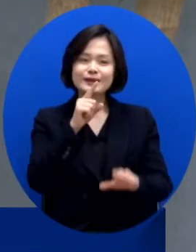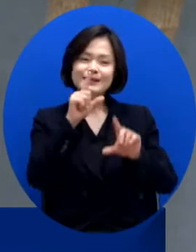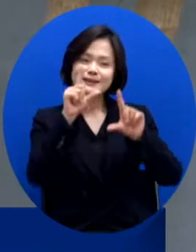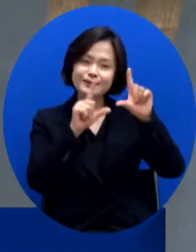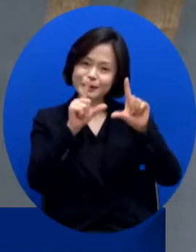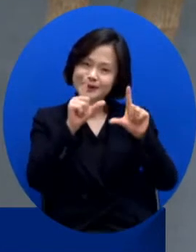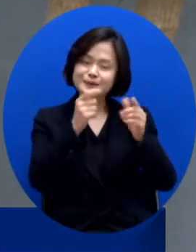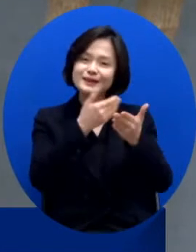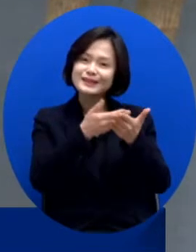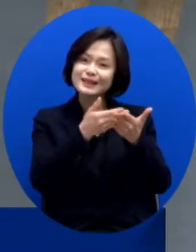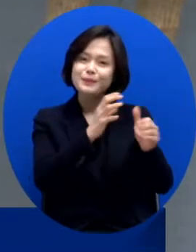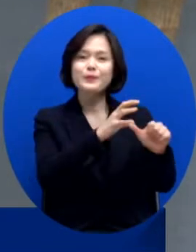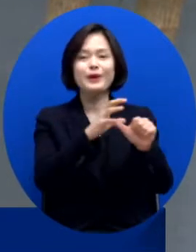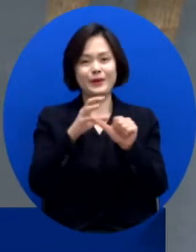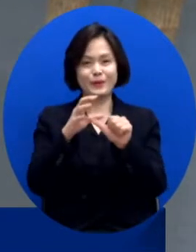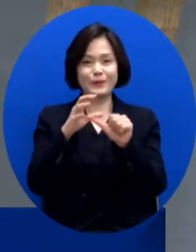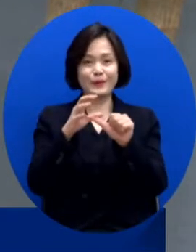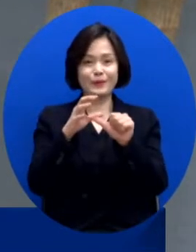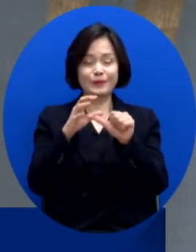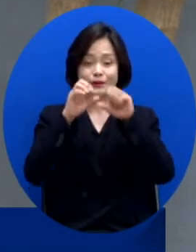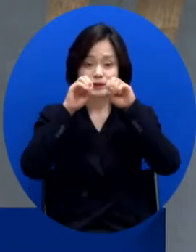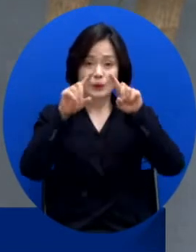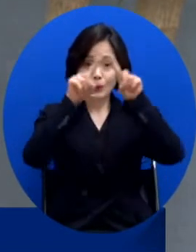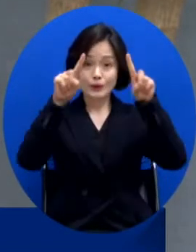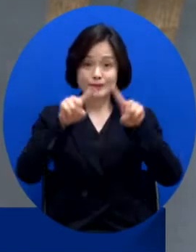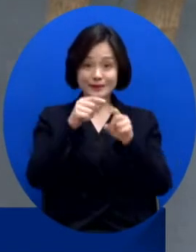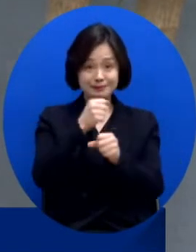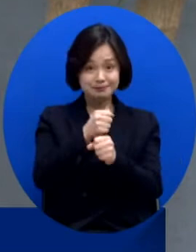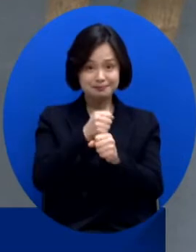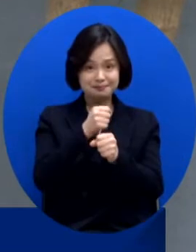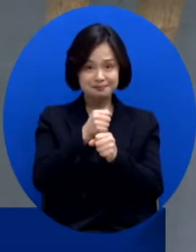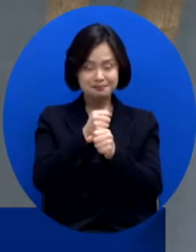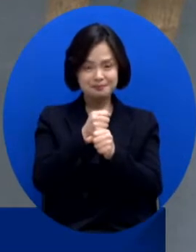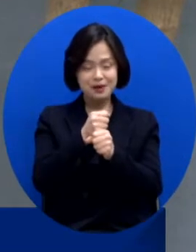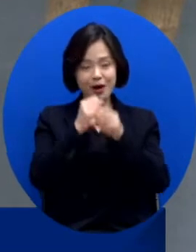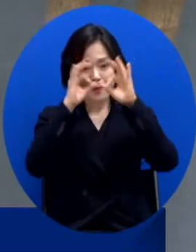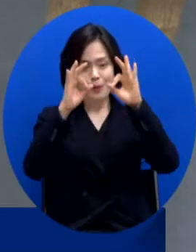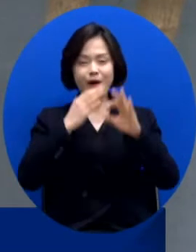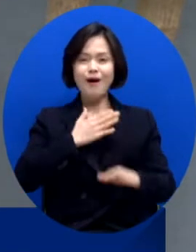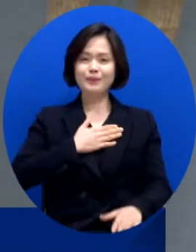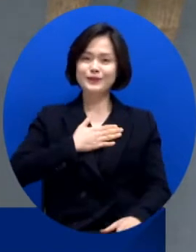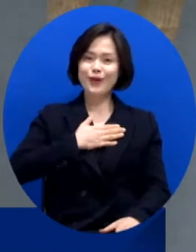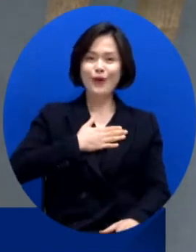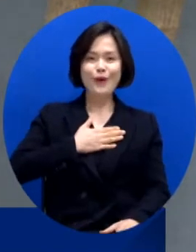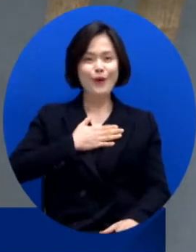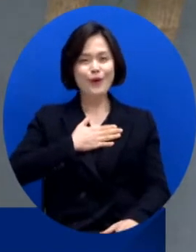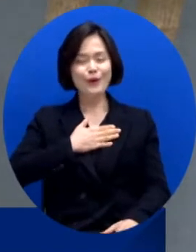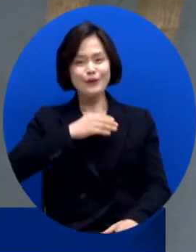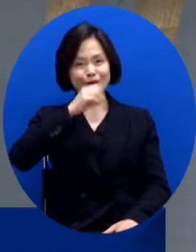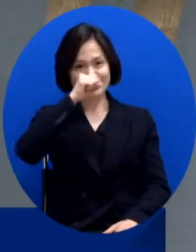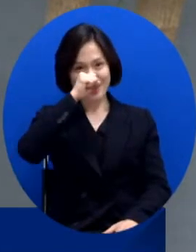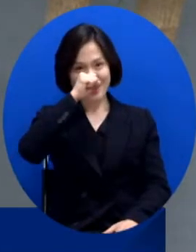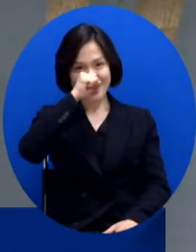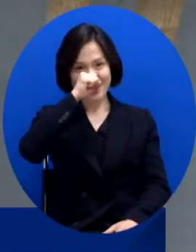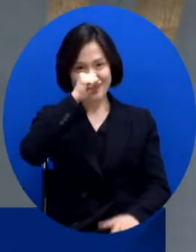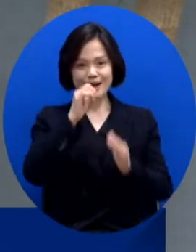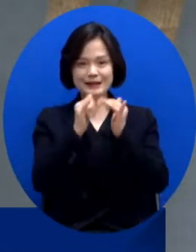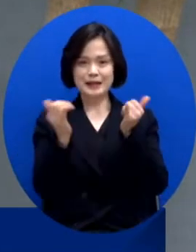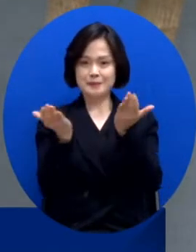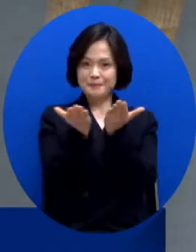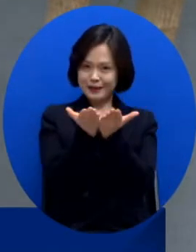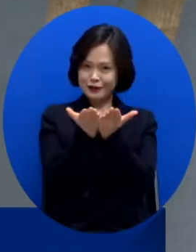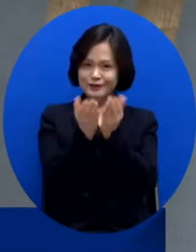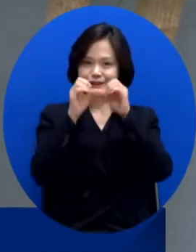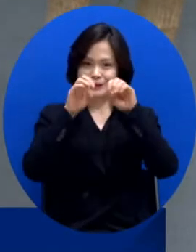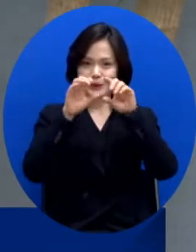이 내용을 자연스럽게 혹은 또 감성적으로 이렇게 접근할 수 있는 그런 맞춤식 전도지라고 말할